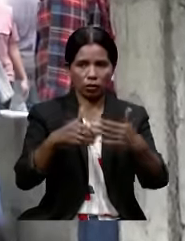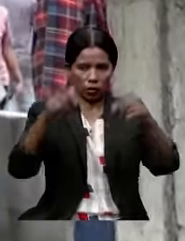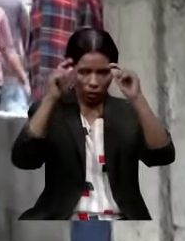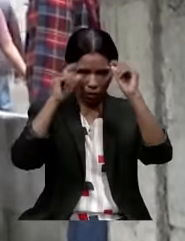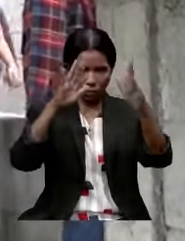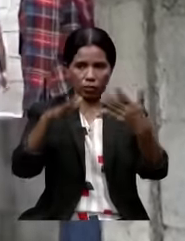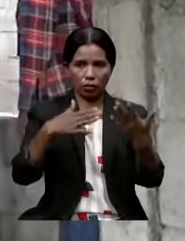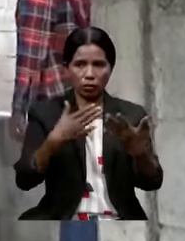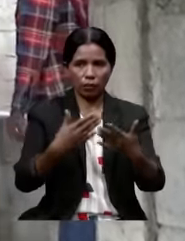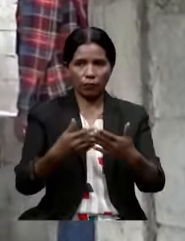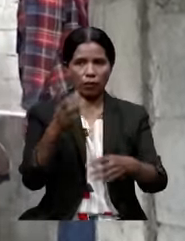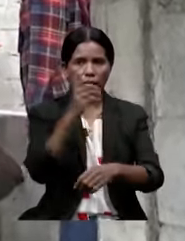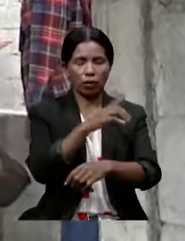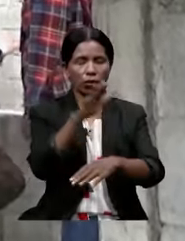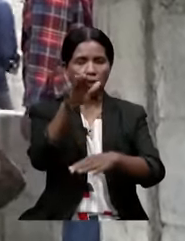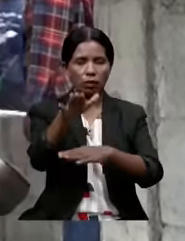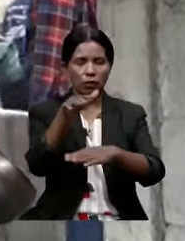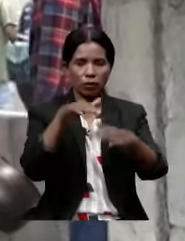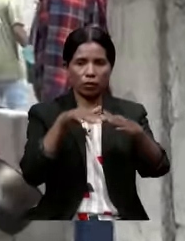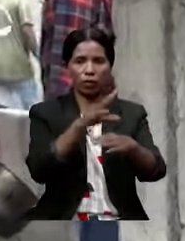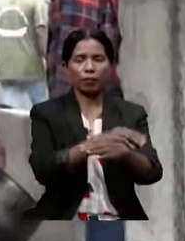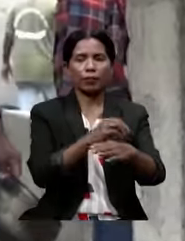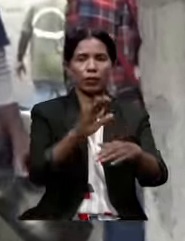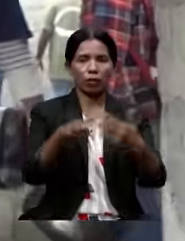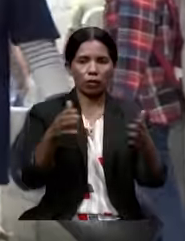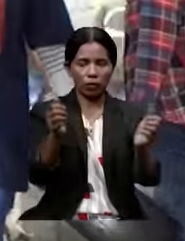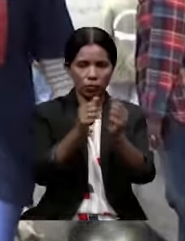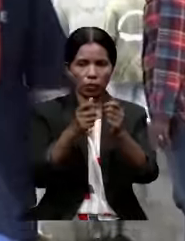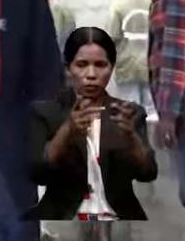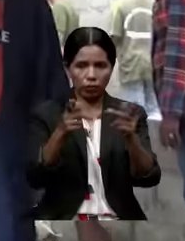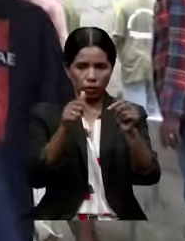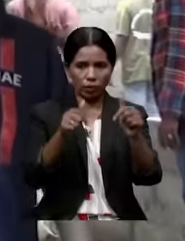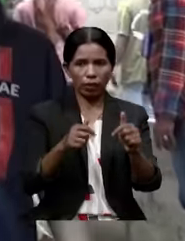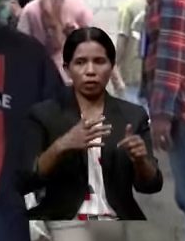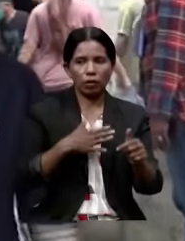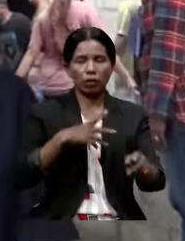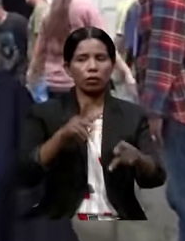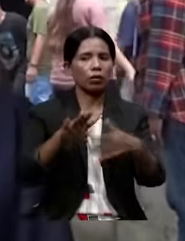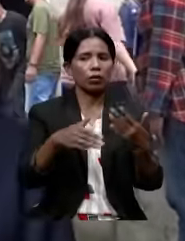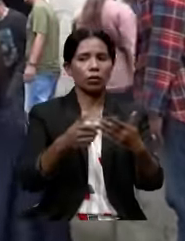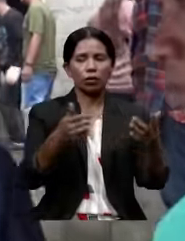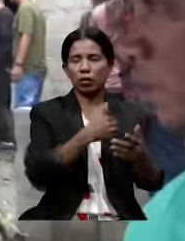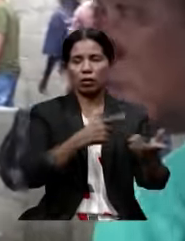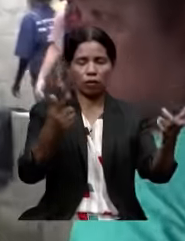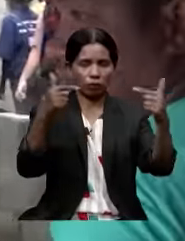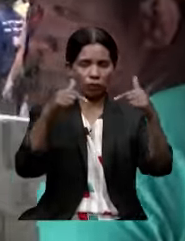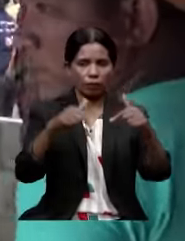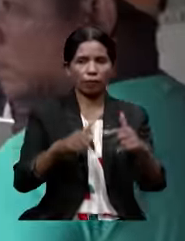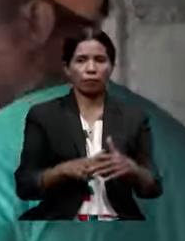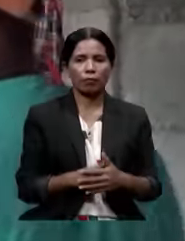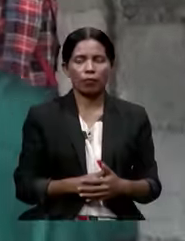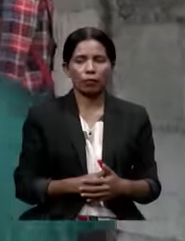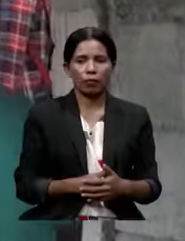ne hutu. Loro mundu, lo sae, taspeto, pasimane, au hutu, para hau ye lani. Ne be au ne masina ne sidau kumai. Au ne